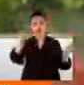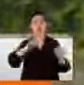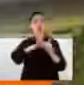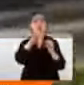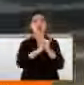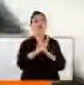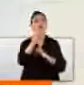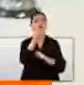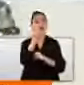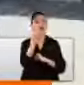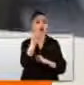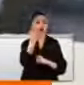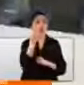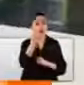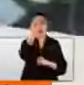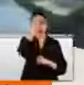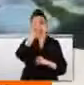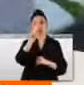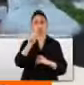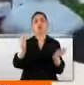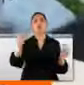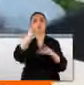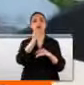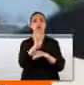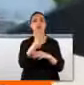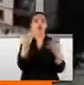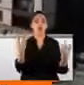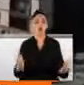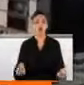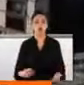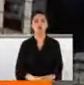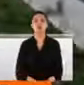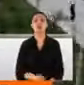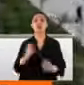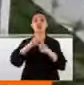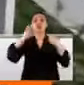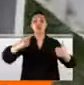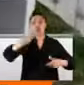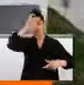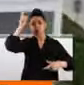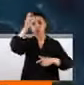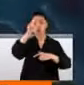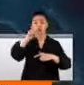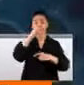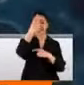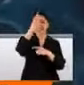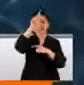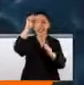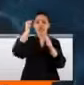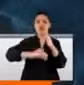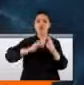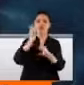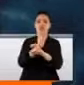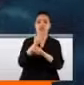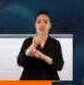ise kafe ve restoranlar sadece paket servis hizmeti verecekler. Şırnak Türkiye'nin tek düşük riskli ili olmayı